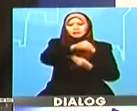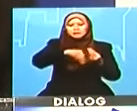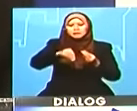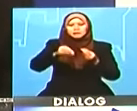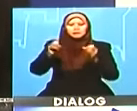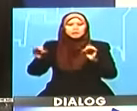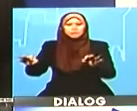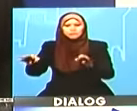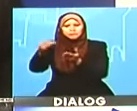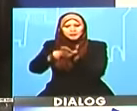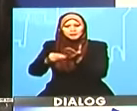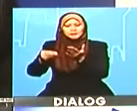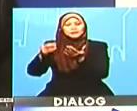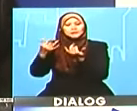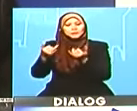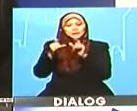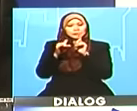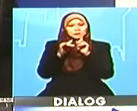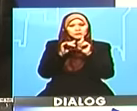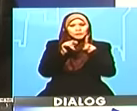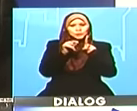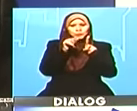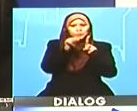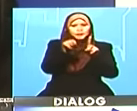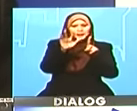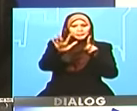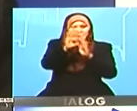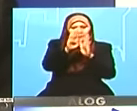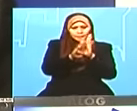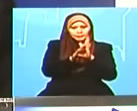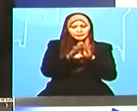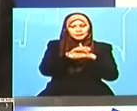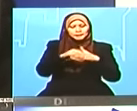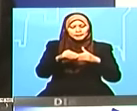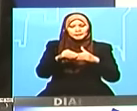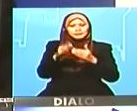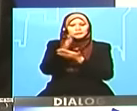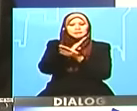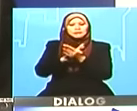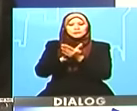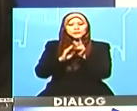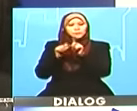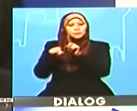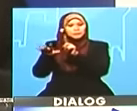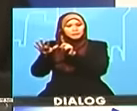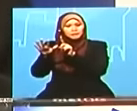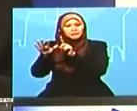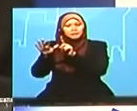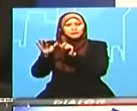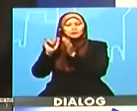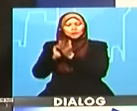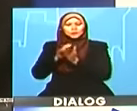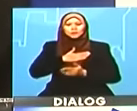lah. Okay. Dan selain daripada 3.15 bilion ringgit, ada pula 1.5 bilion ringgit itu untuk